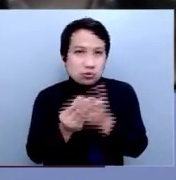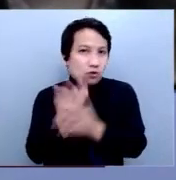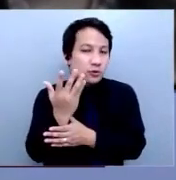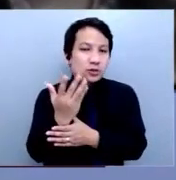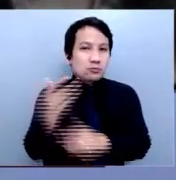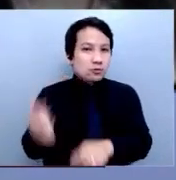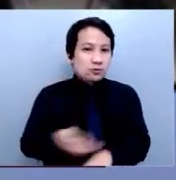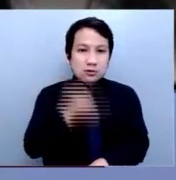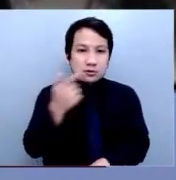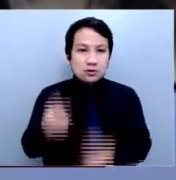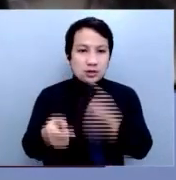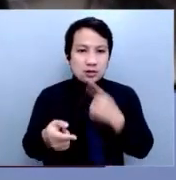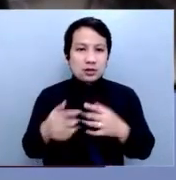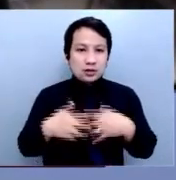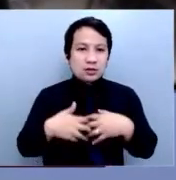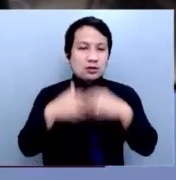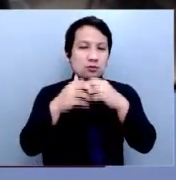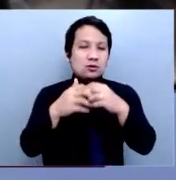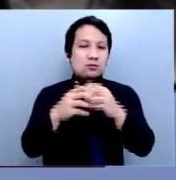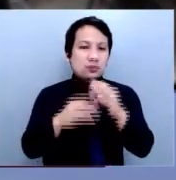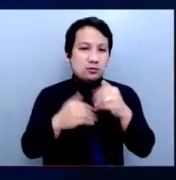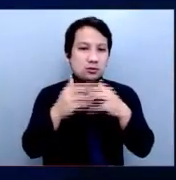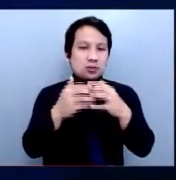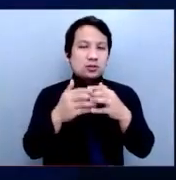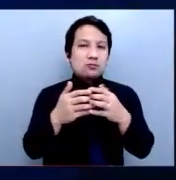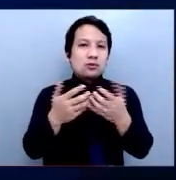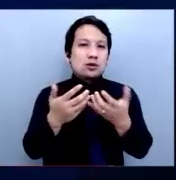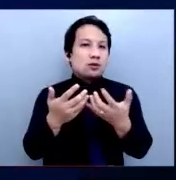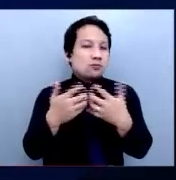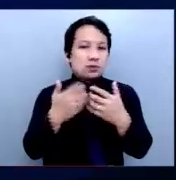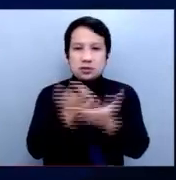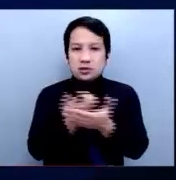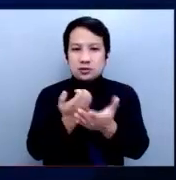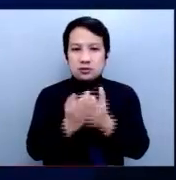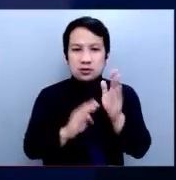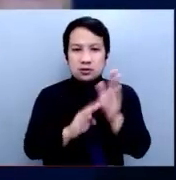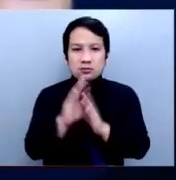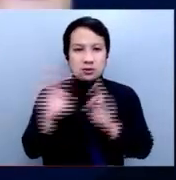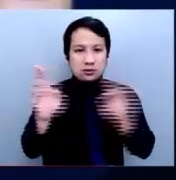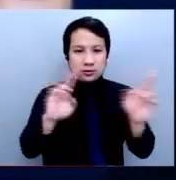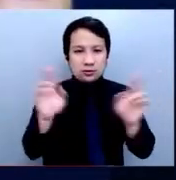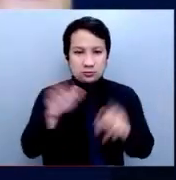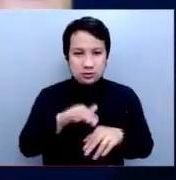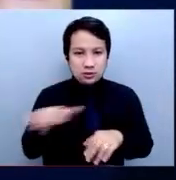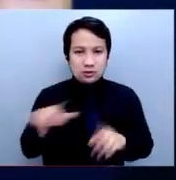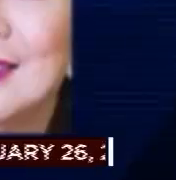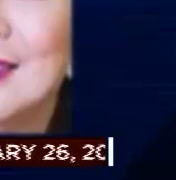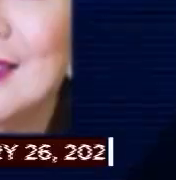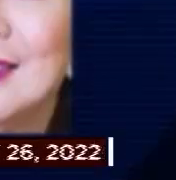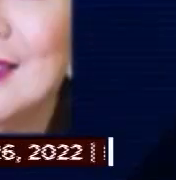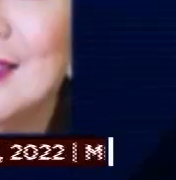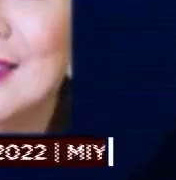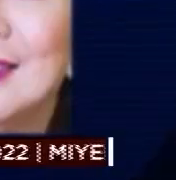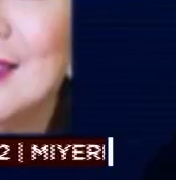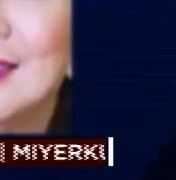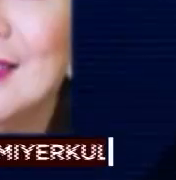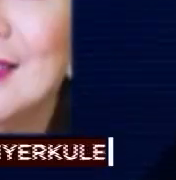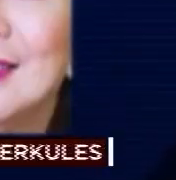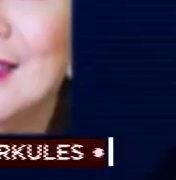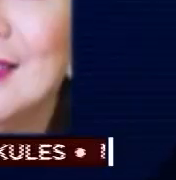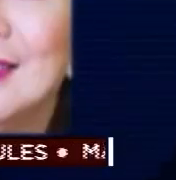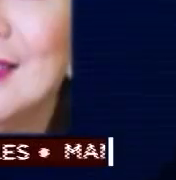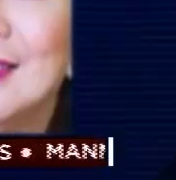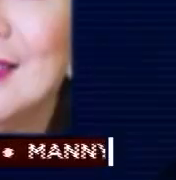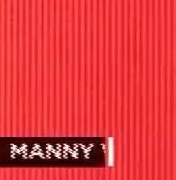term, no, build up our economic resilience. Handa naman daw tumugon sa hamon na ito ang ilang presidential